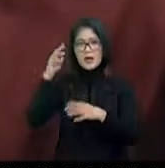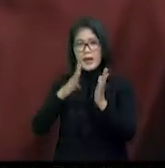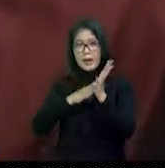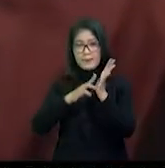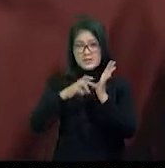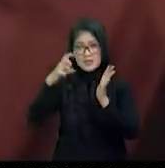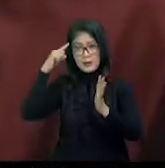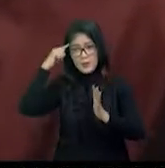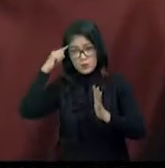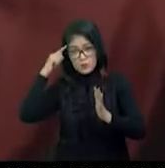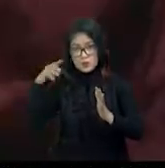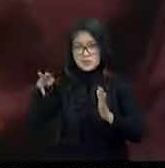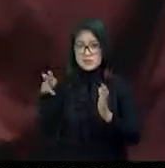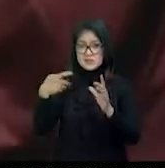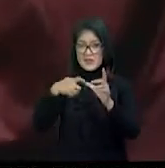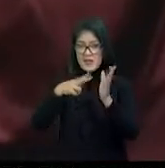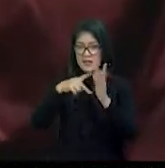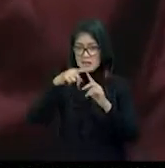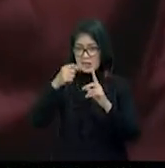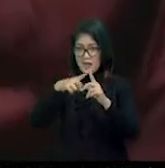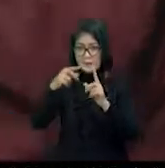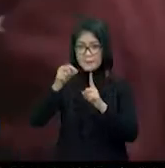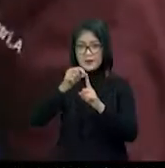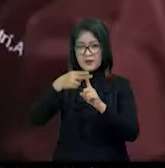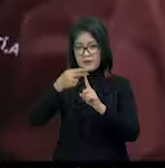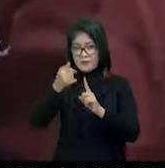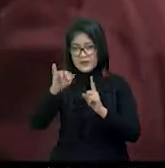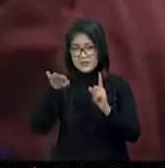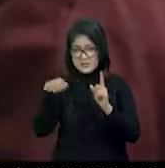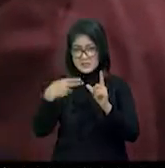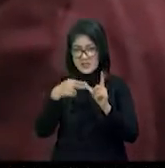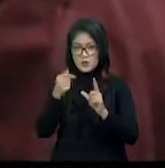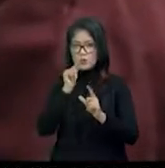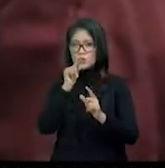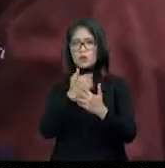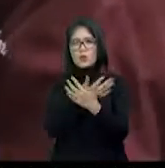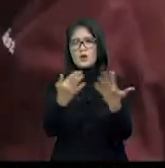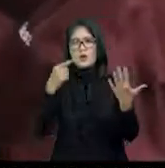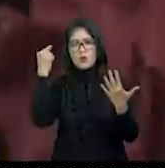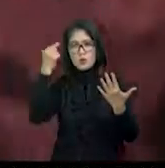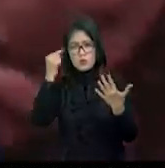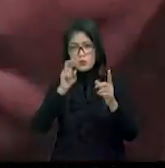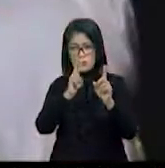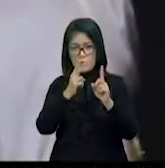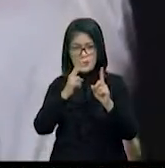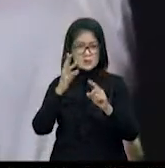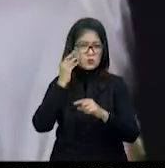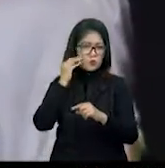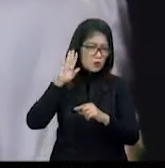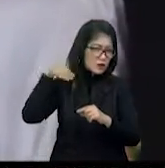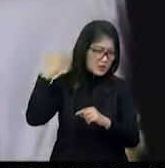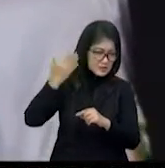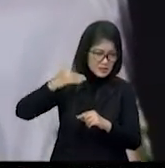dosis kedua dan vaksin Pfizer untuk dosis pertama yang diperuntukkan untuk masyarakat umum mulai umur 12 tahun ke atas. Dan